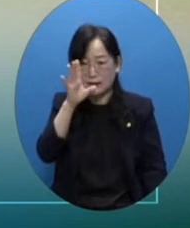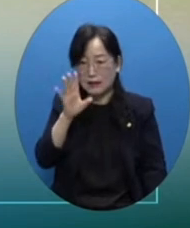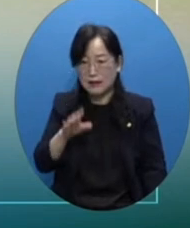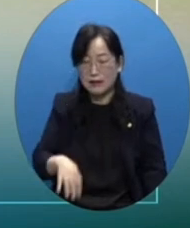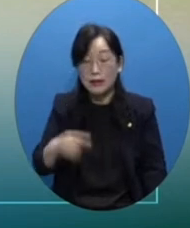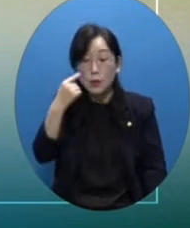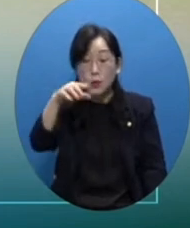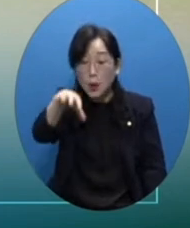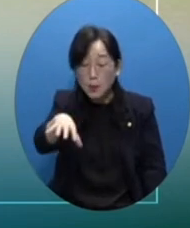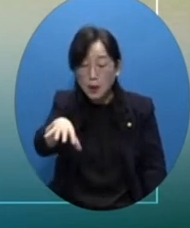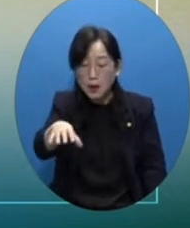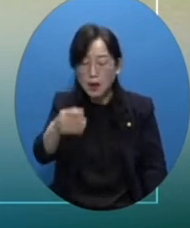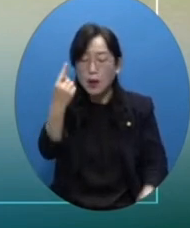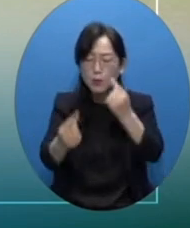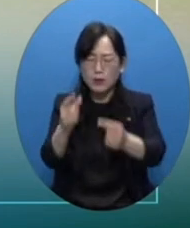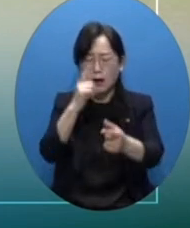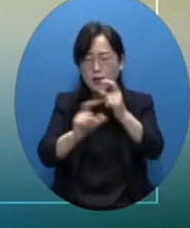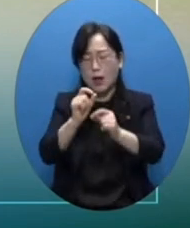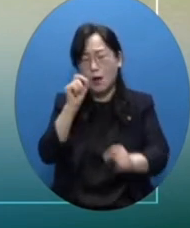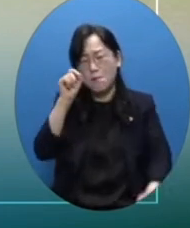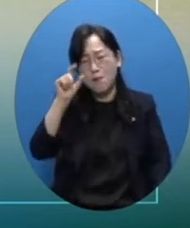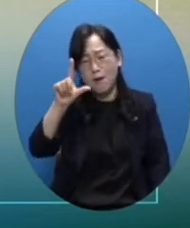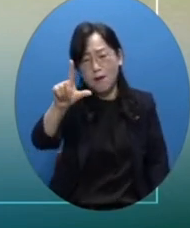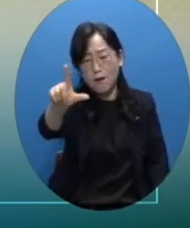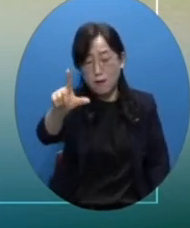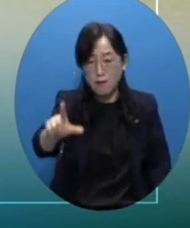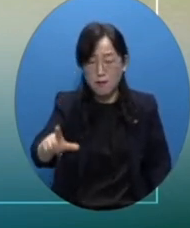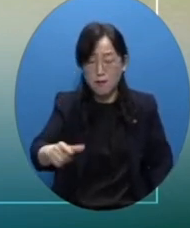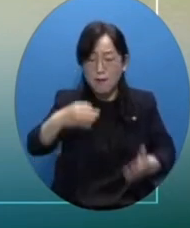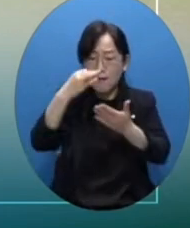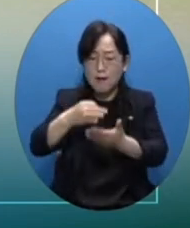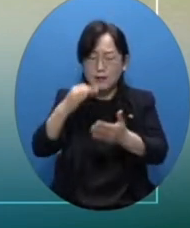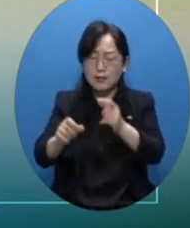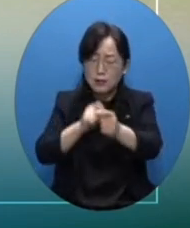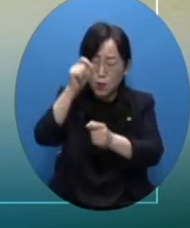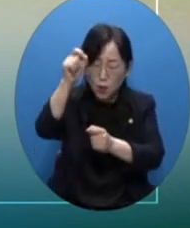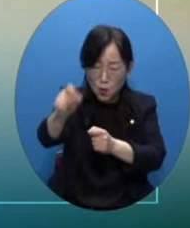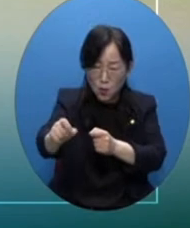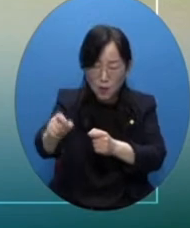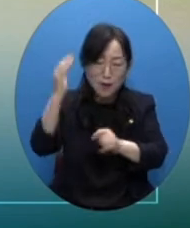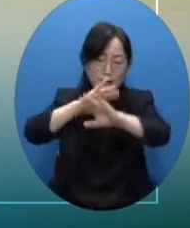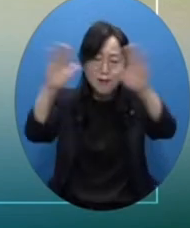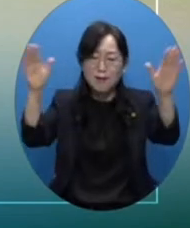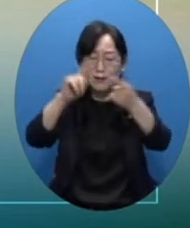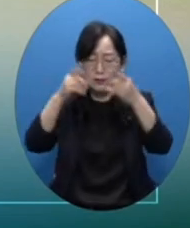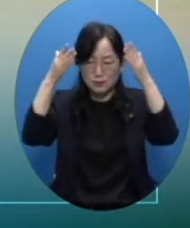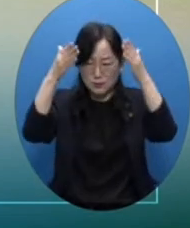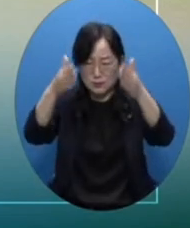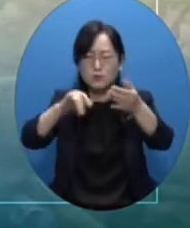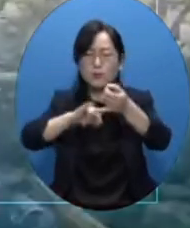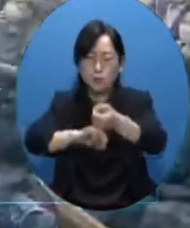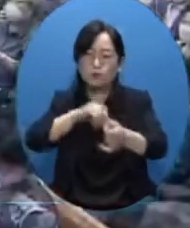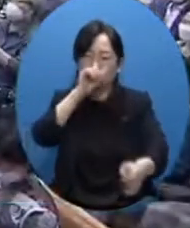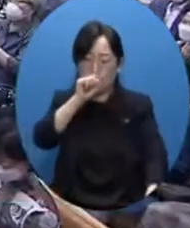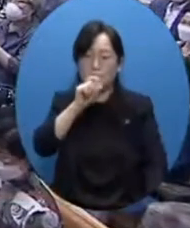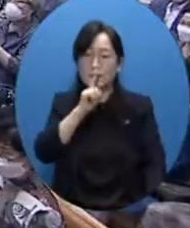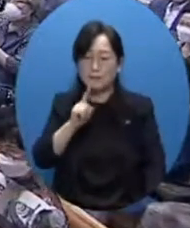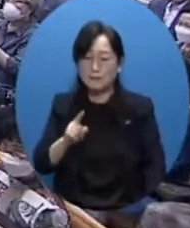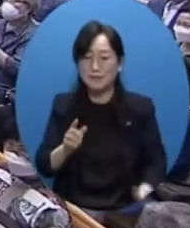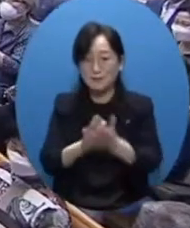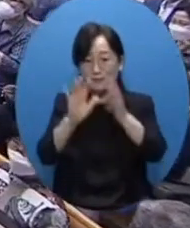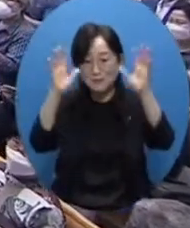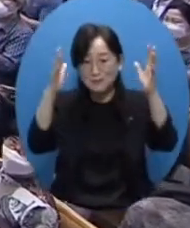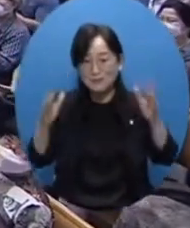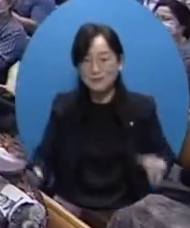눈앞에 있는 것보다 더 멀리는 같이 나아가 영원한 가치 주목하면 좋겠습니다 할렐루야